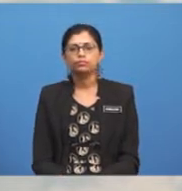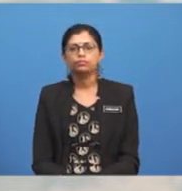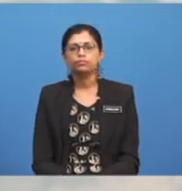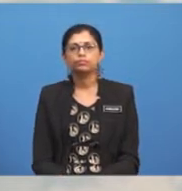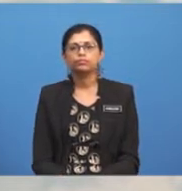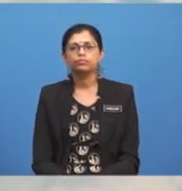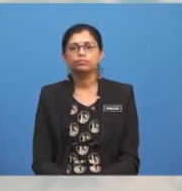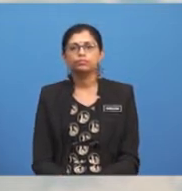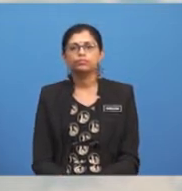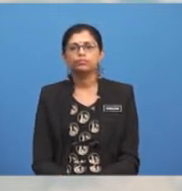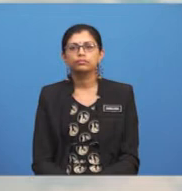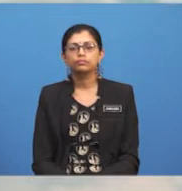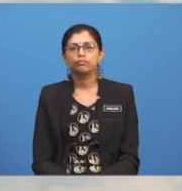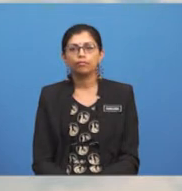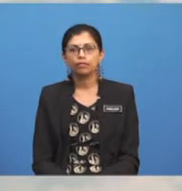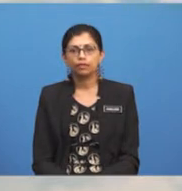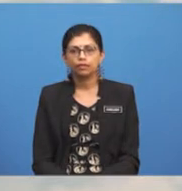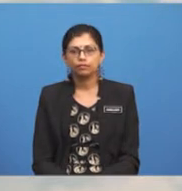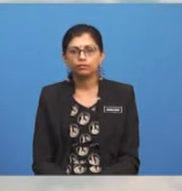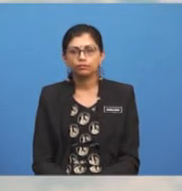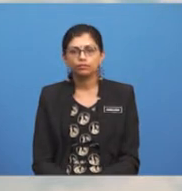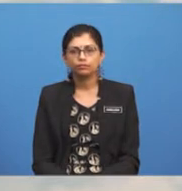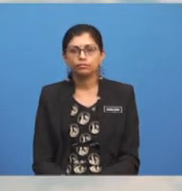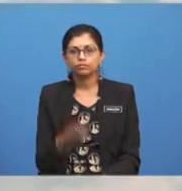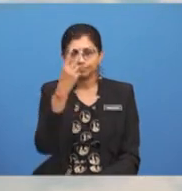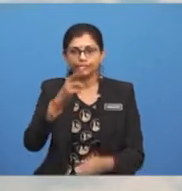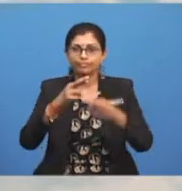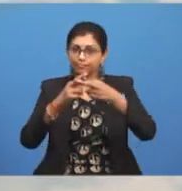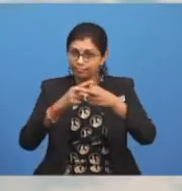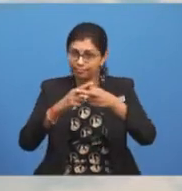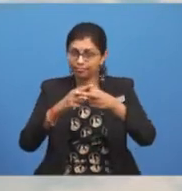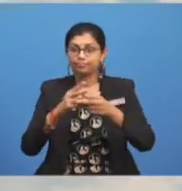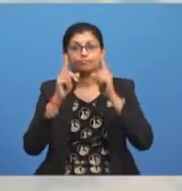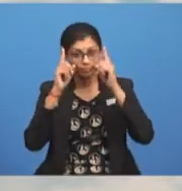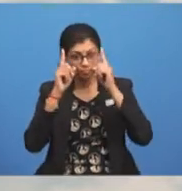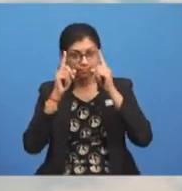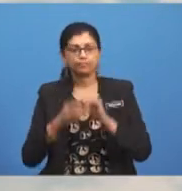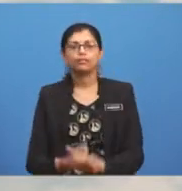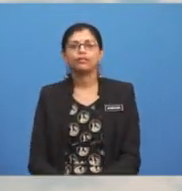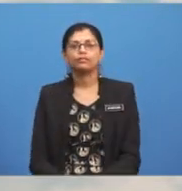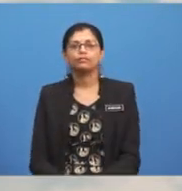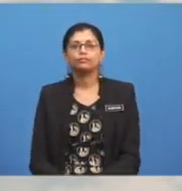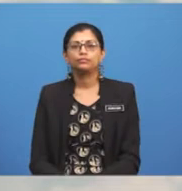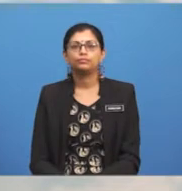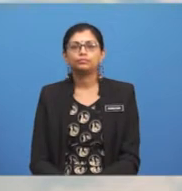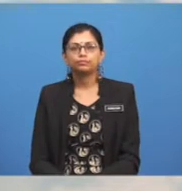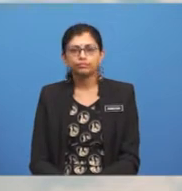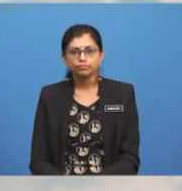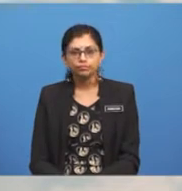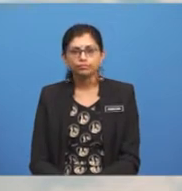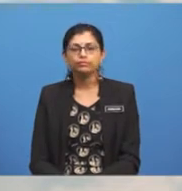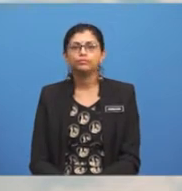bumi R. Maka setengah MV kuasa 2 bersamaan dengan G darab